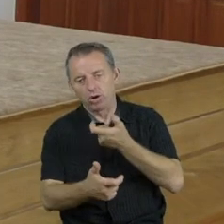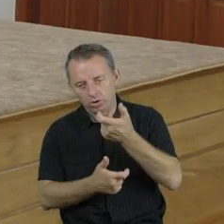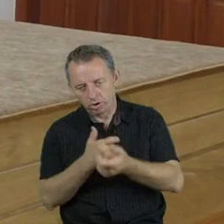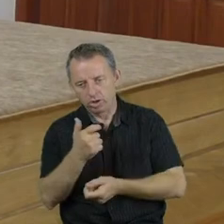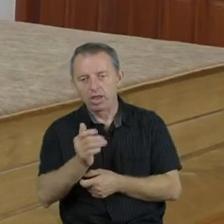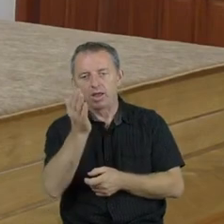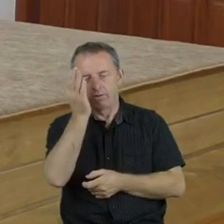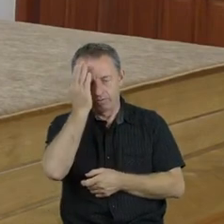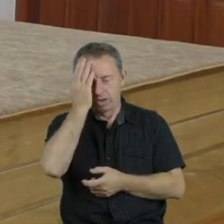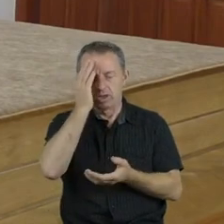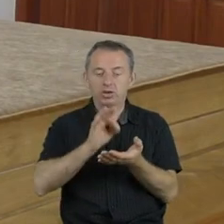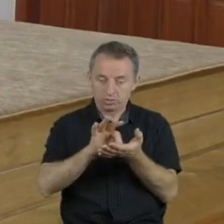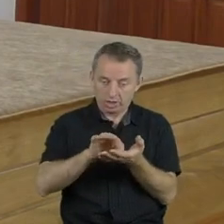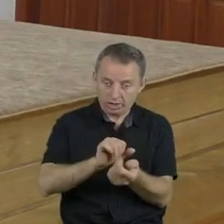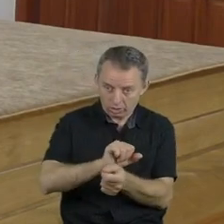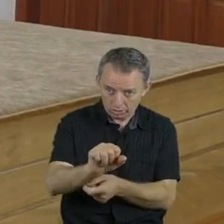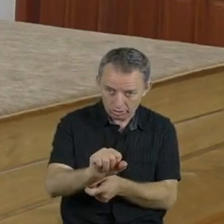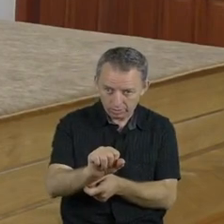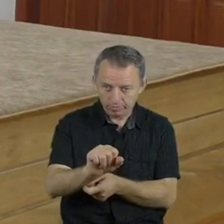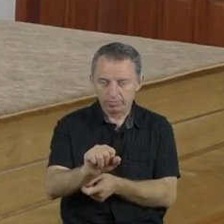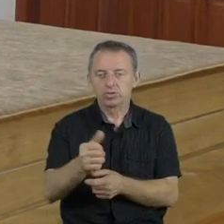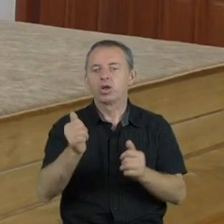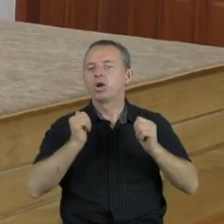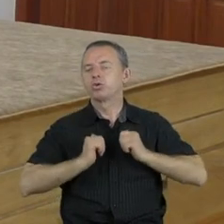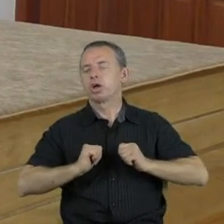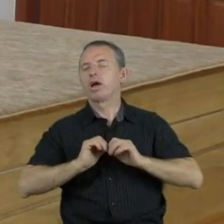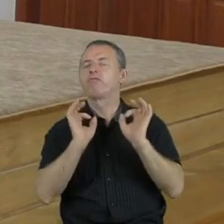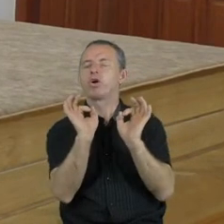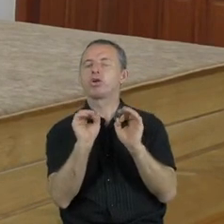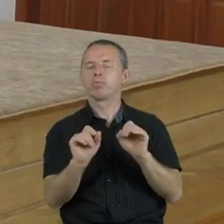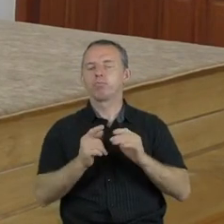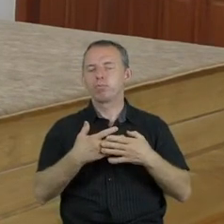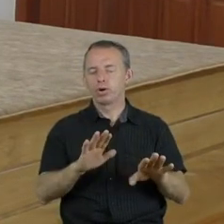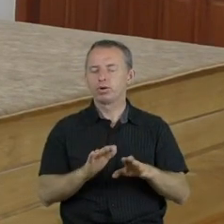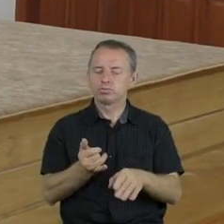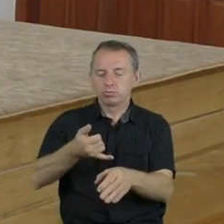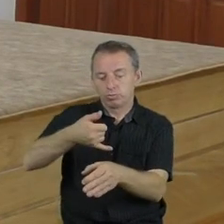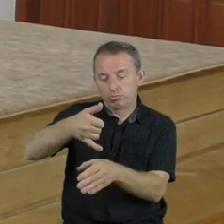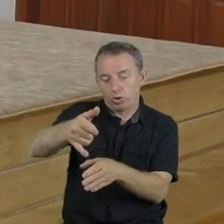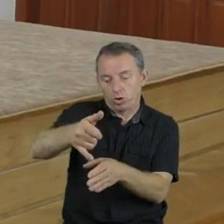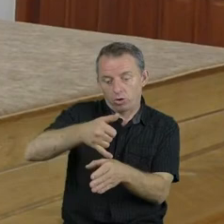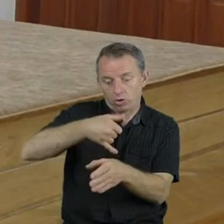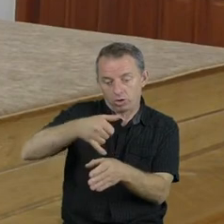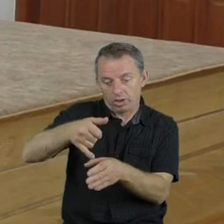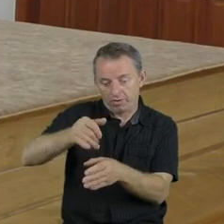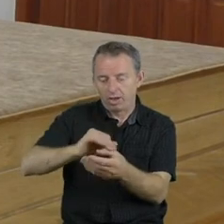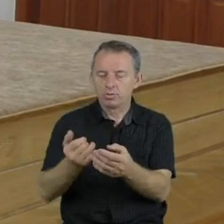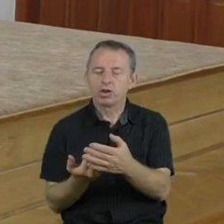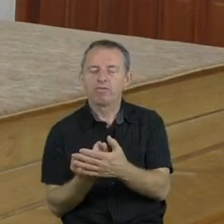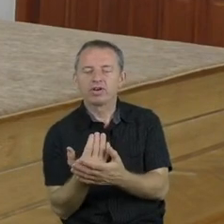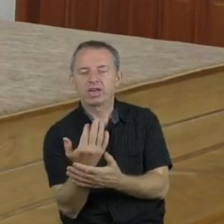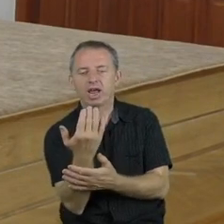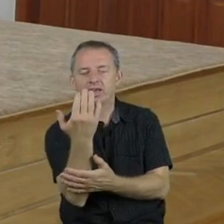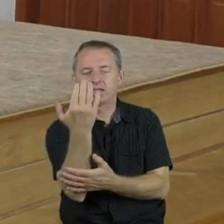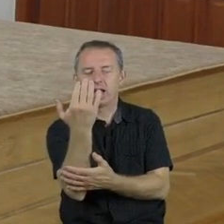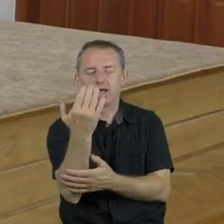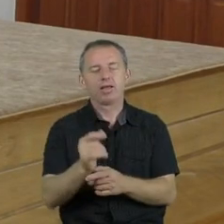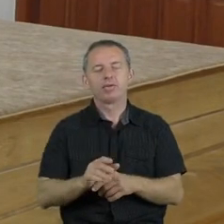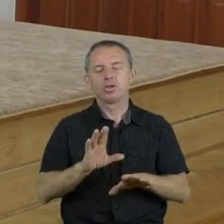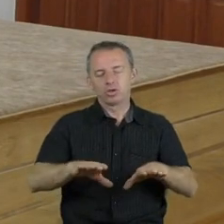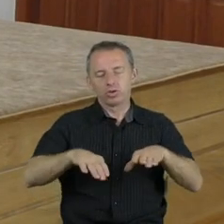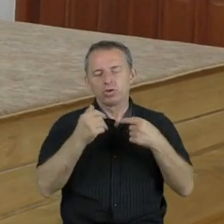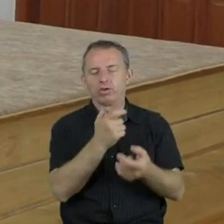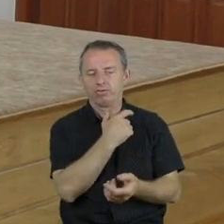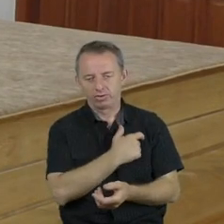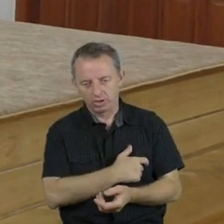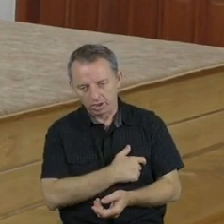Tylko wiecie, ziarno jest i czeka na taki właściwy moment, żeby było podlane i wyrasta. I zawsze mam w